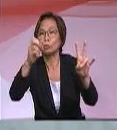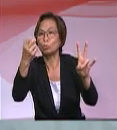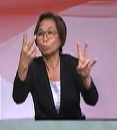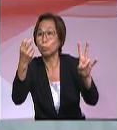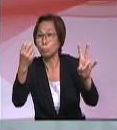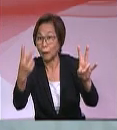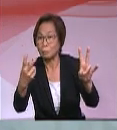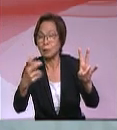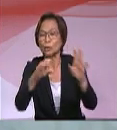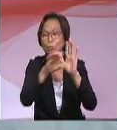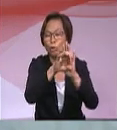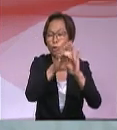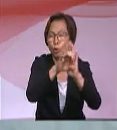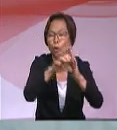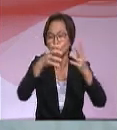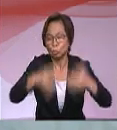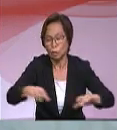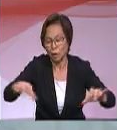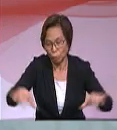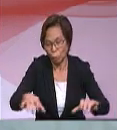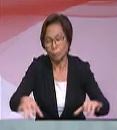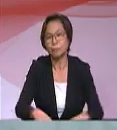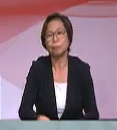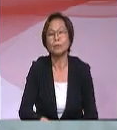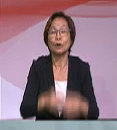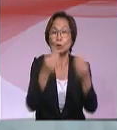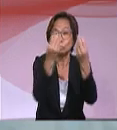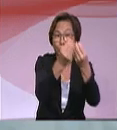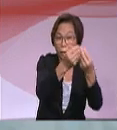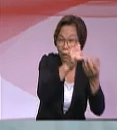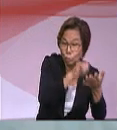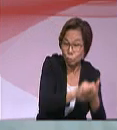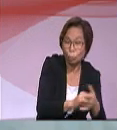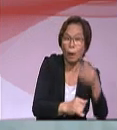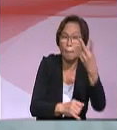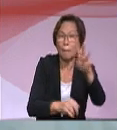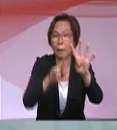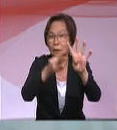768,412 sampel yang telah dijalankan. Daripada jumlah tersebut,